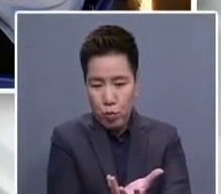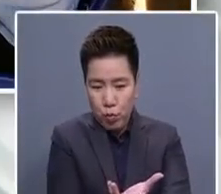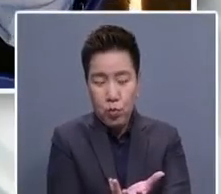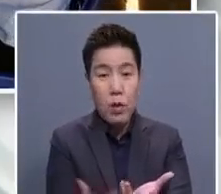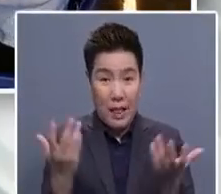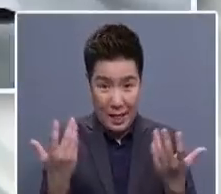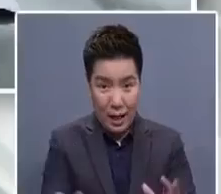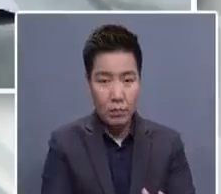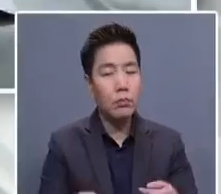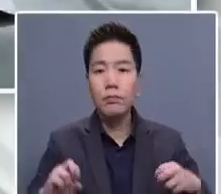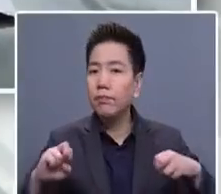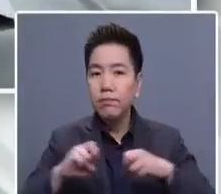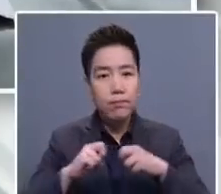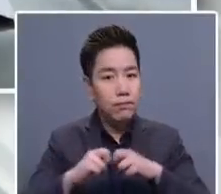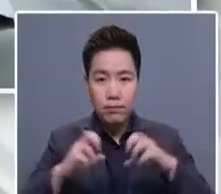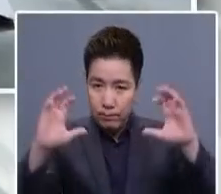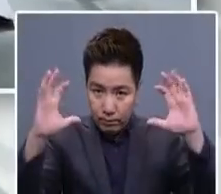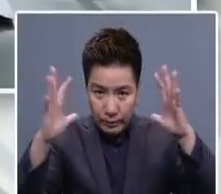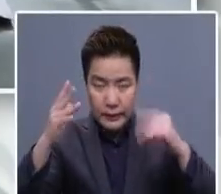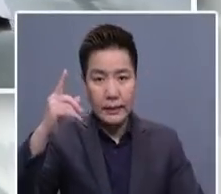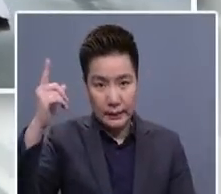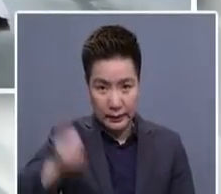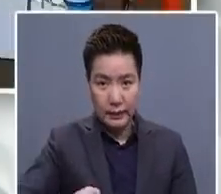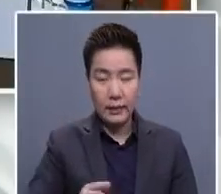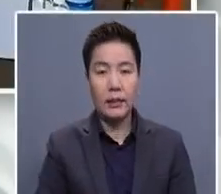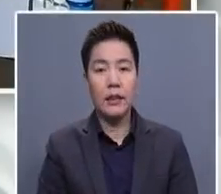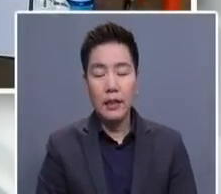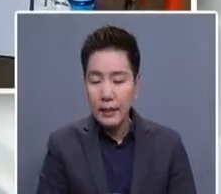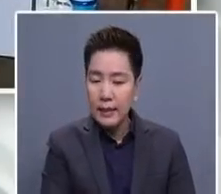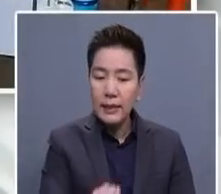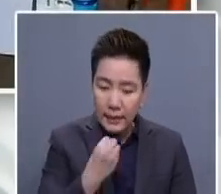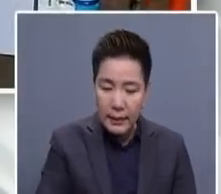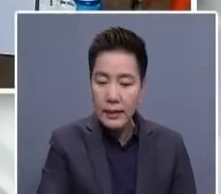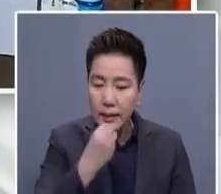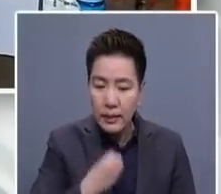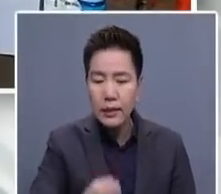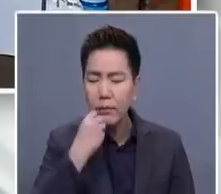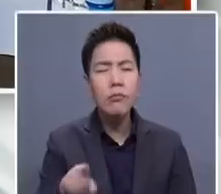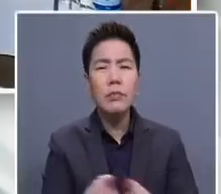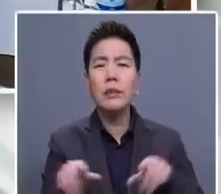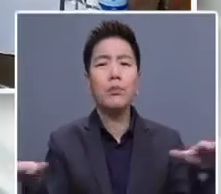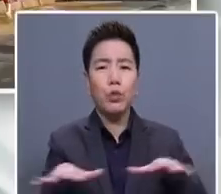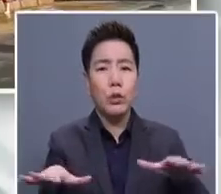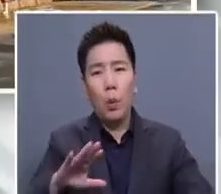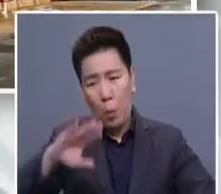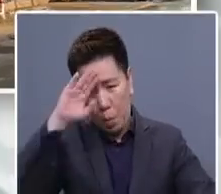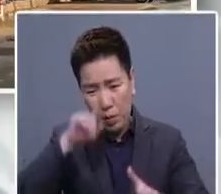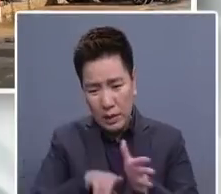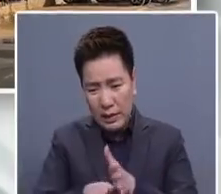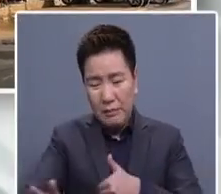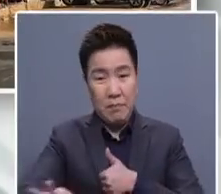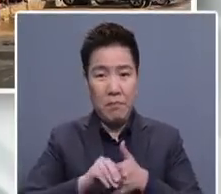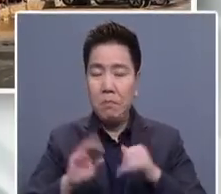แล้วเนี่ยไม่มีปัญหาแน่นอนสามารถรับประทานได้เหมือนกับสินค้าทั่วไปไม่มีโรคโควิดแน่น